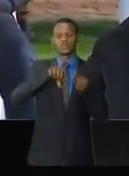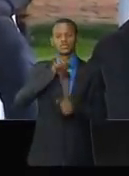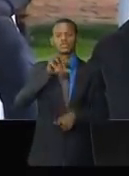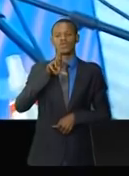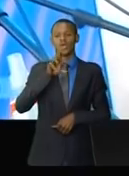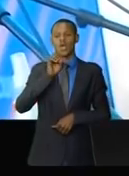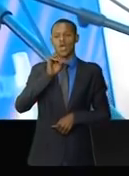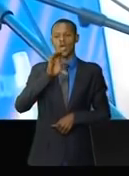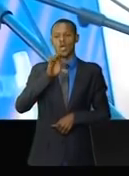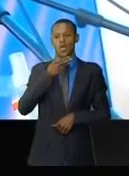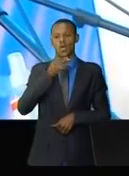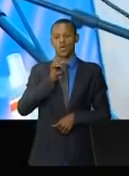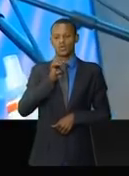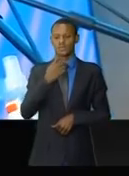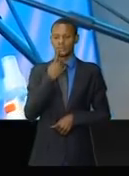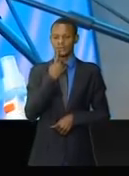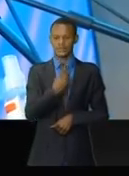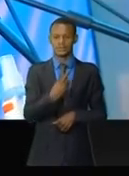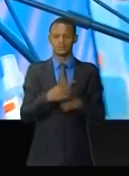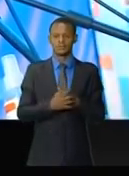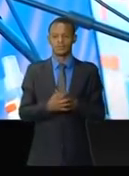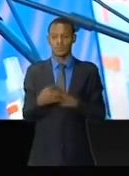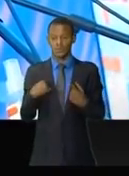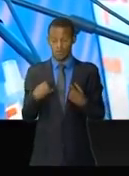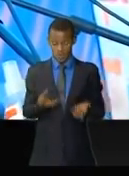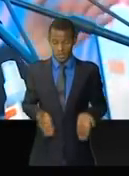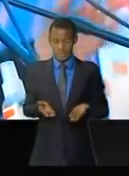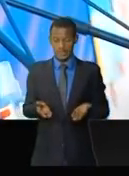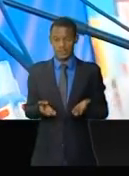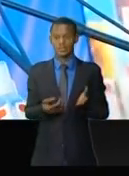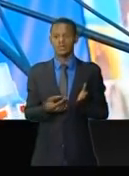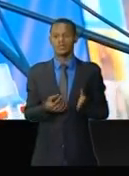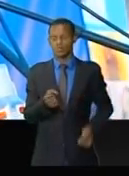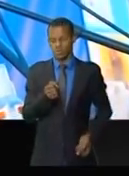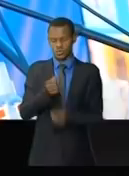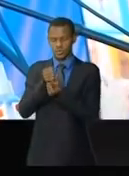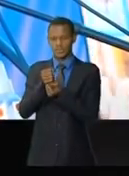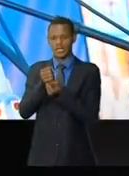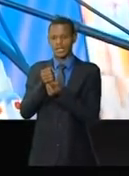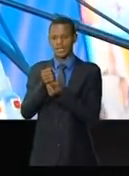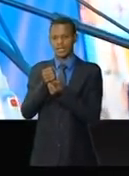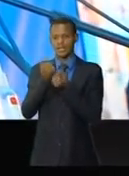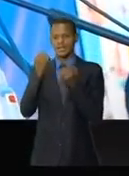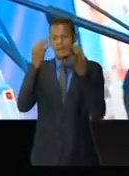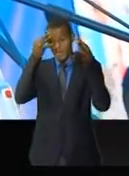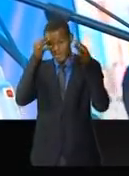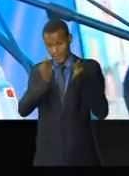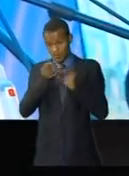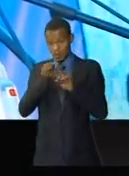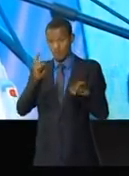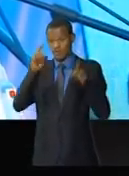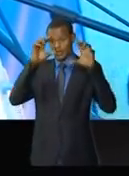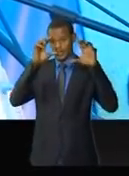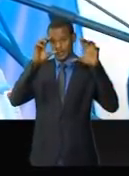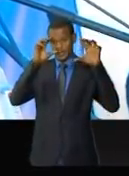une étape qui souligne l'engagement pris par le président Tshisekedi et le ministre de la Santé pour favoriser un système